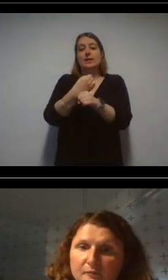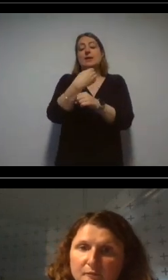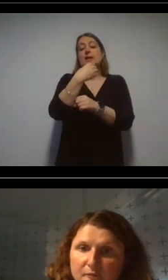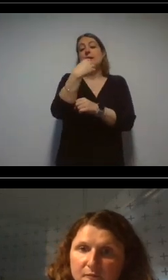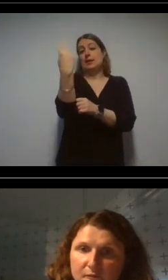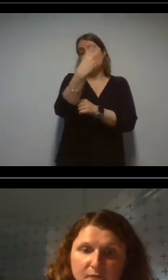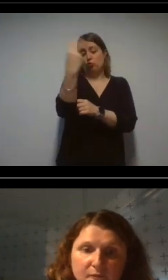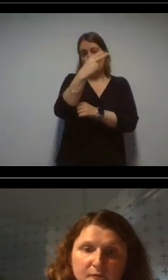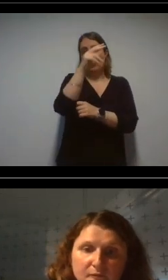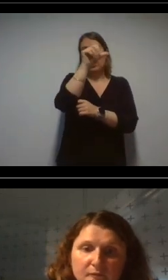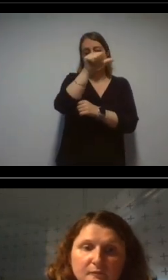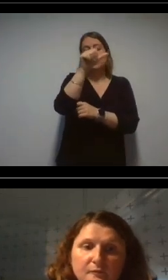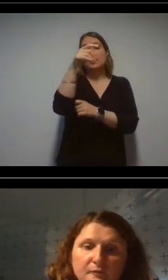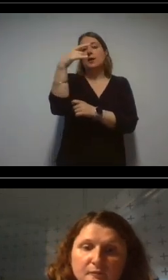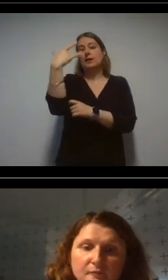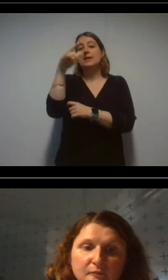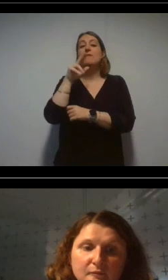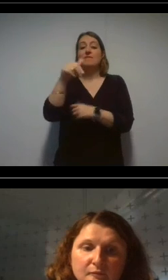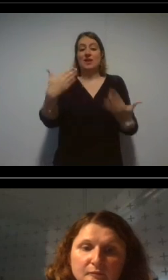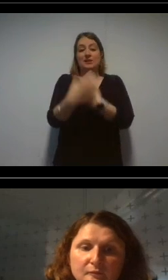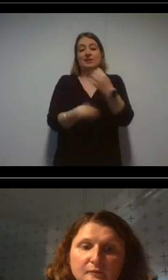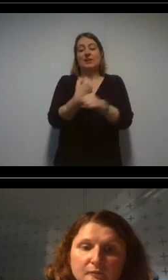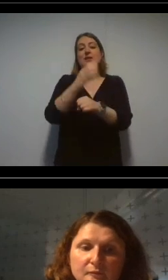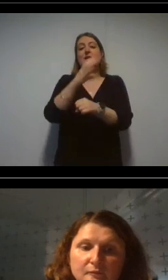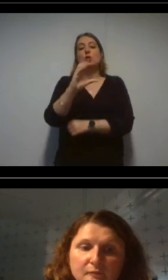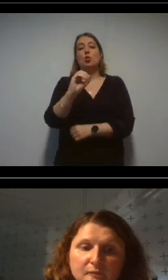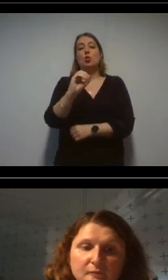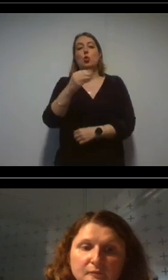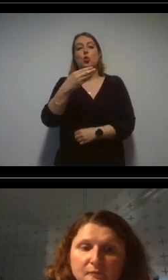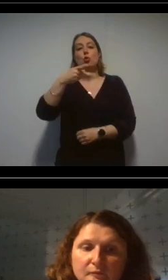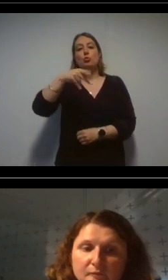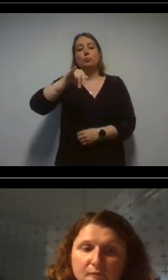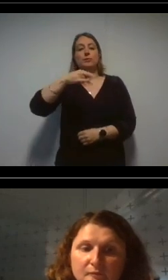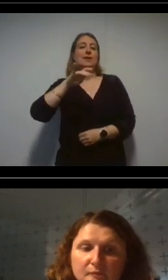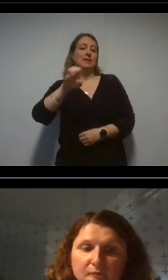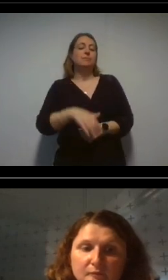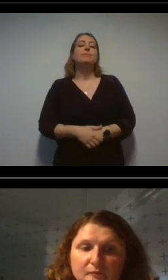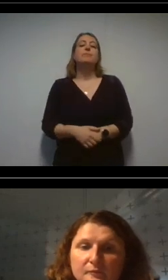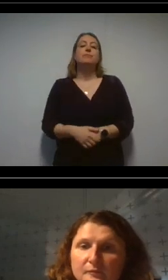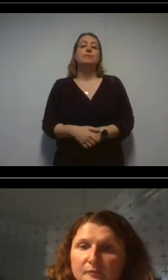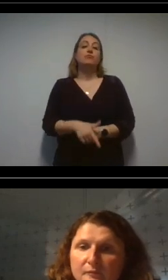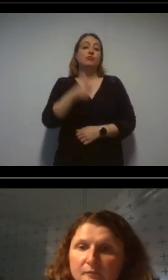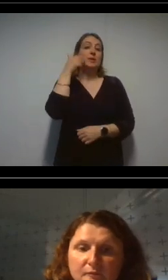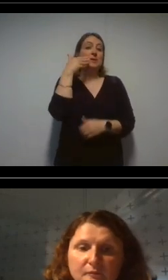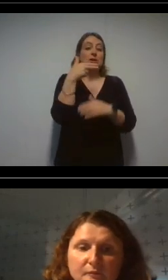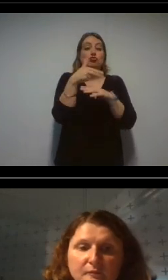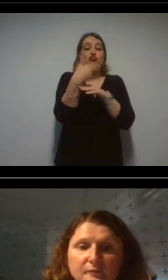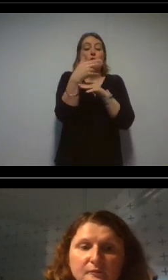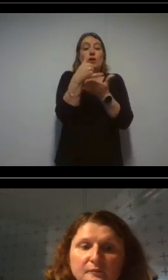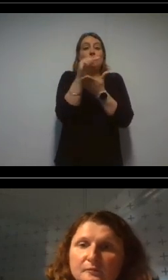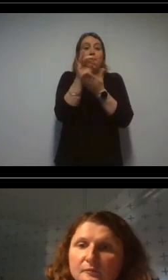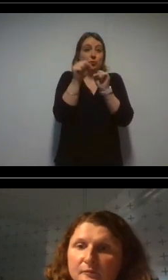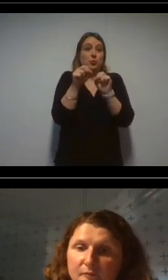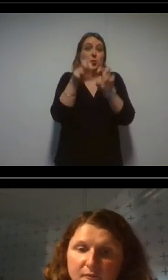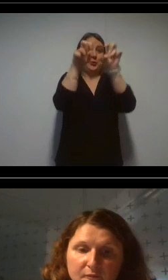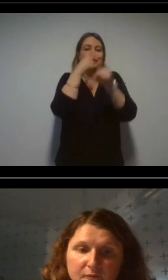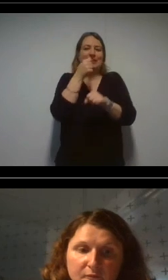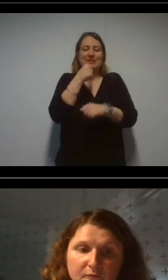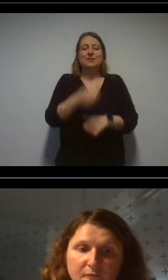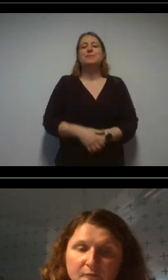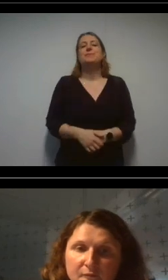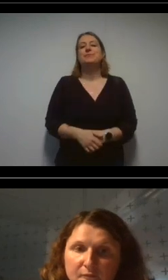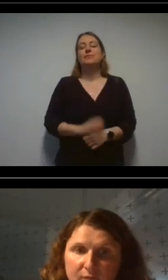aller à Compiègne. Donc, voilà, même des gens qui sont dans le nord de l'Île-de-France, ce sera possible. Sur